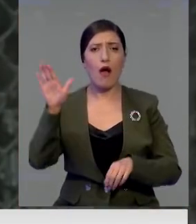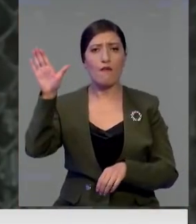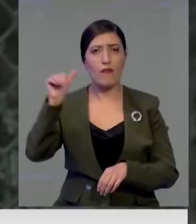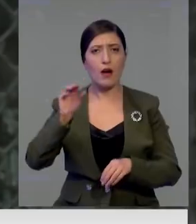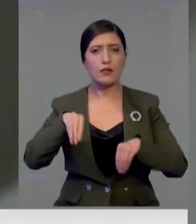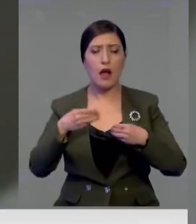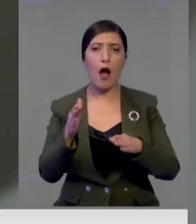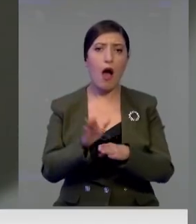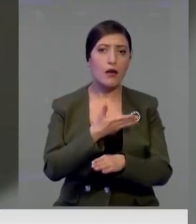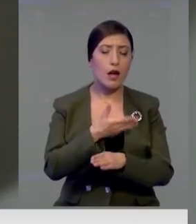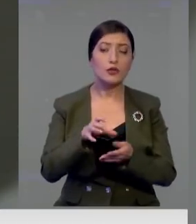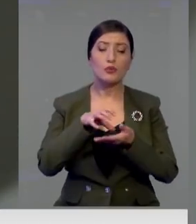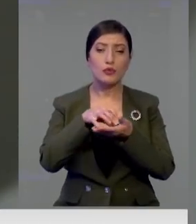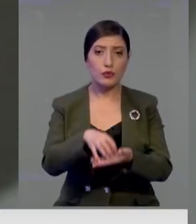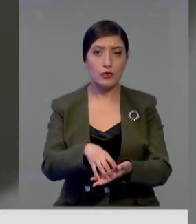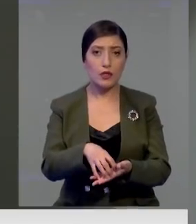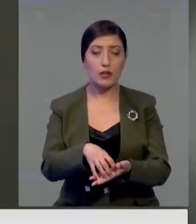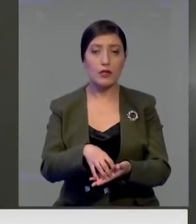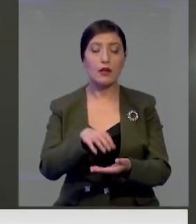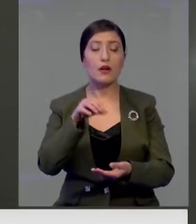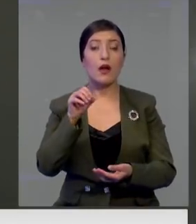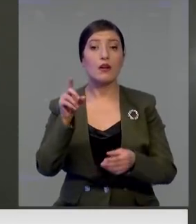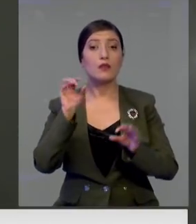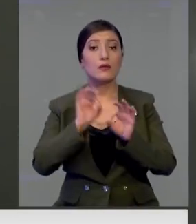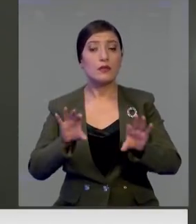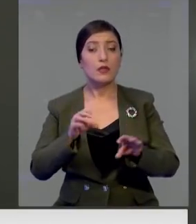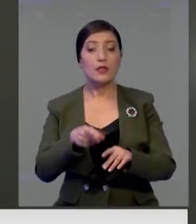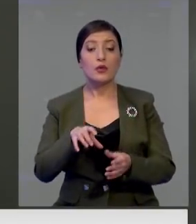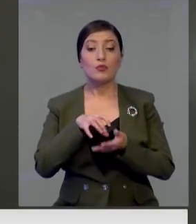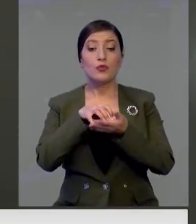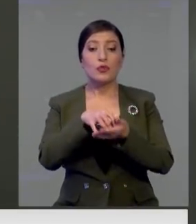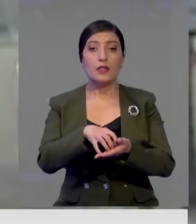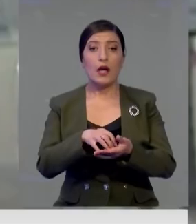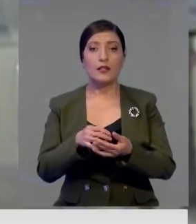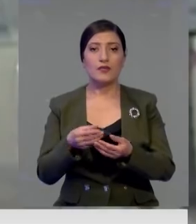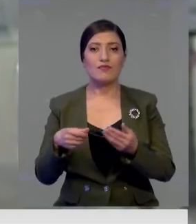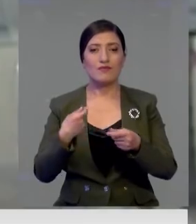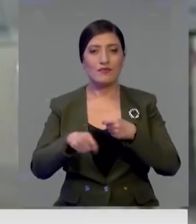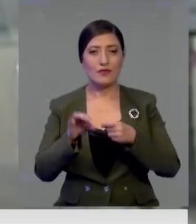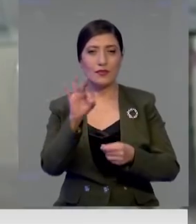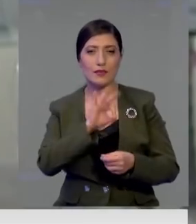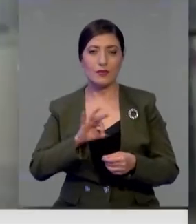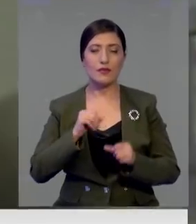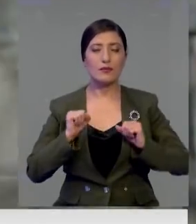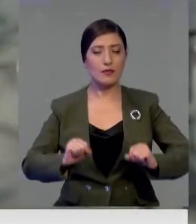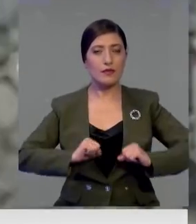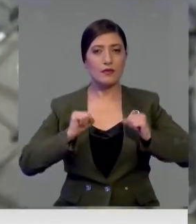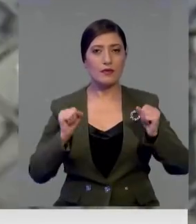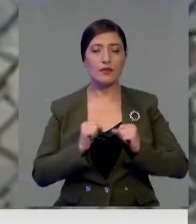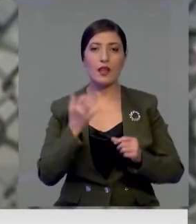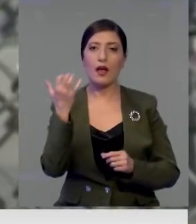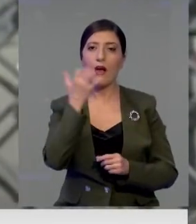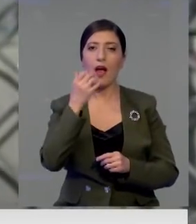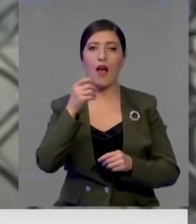եւ բյուջեի։ Արմեն Հայրապետյանի խոսքով այս գումարը բյուջետային աջակցության համար է։ Իրենք ճանոում են, որ արտաքին վարկատուներից այս